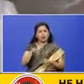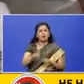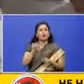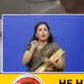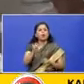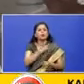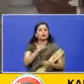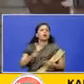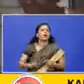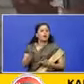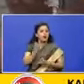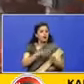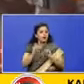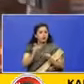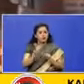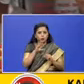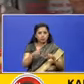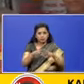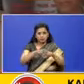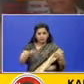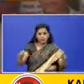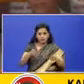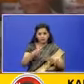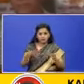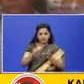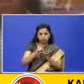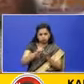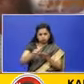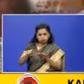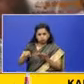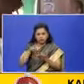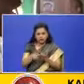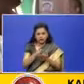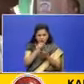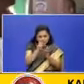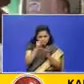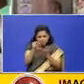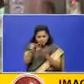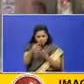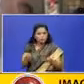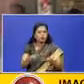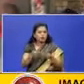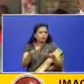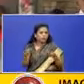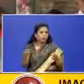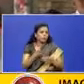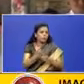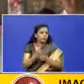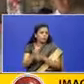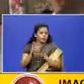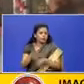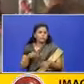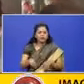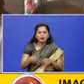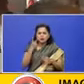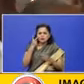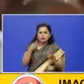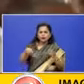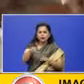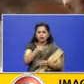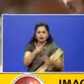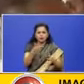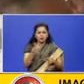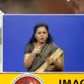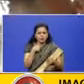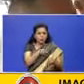लिखी ब्रास प्लेट्स भी भेंट कर चुके हैं। इकोलॉजी और कल्चर दोनों